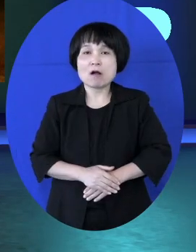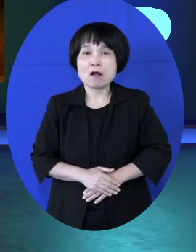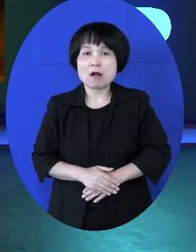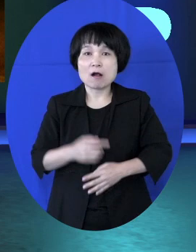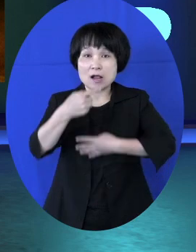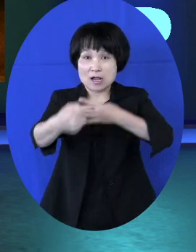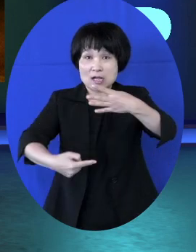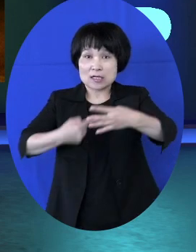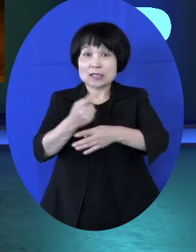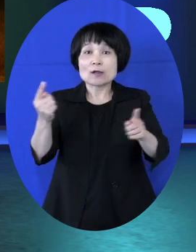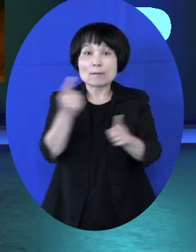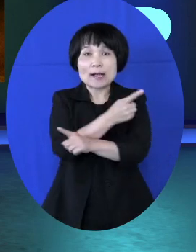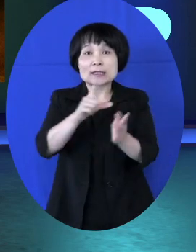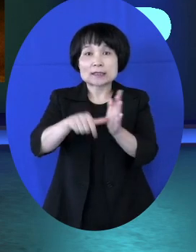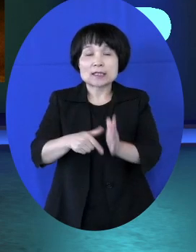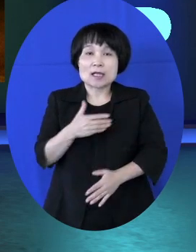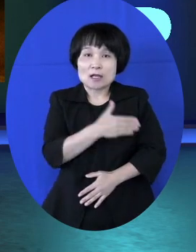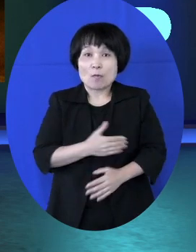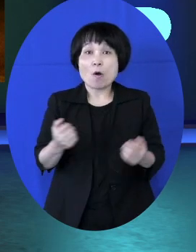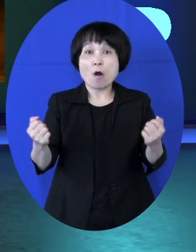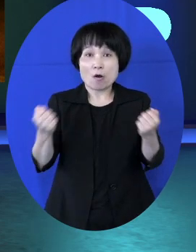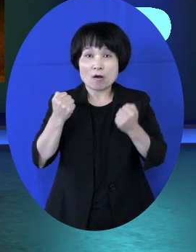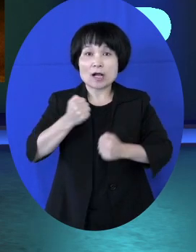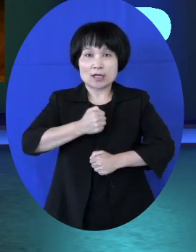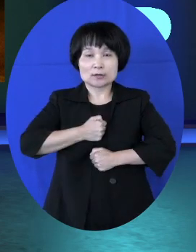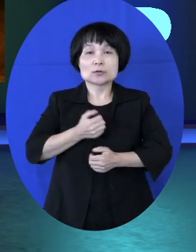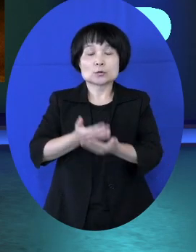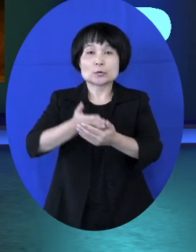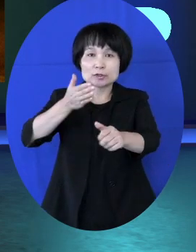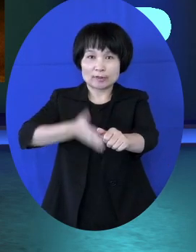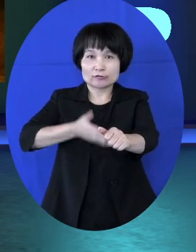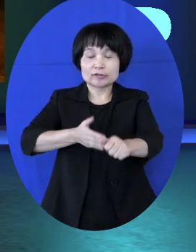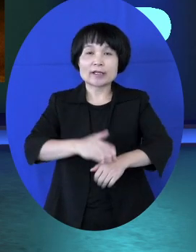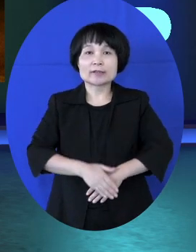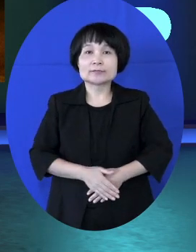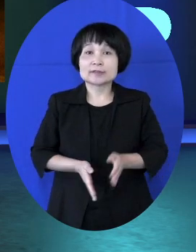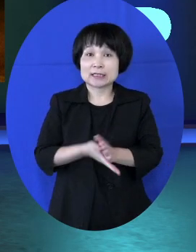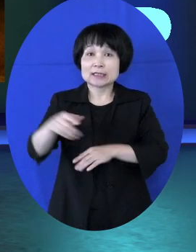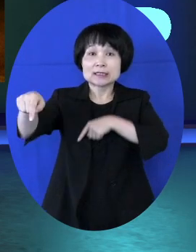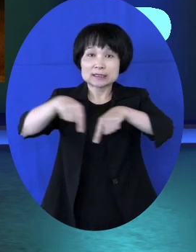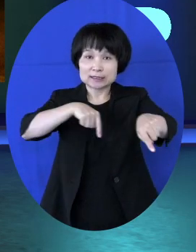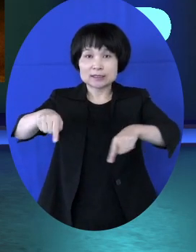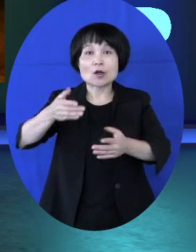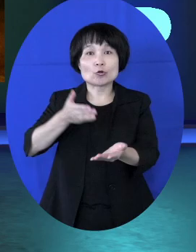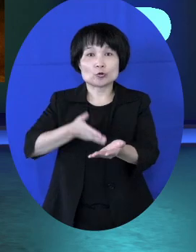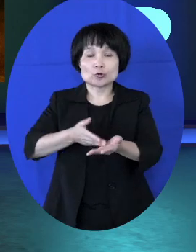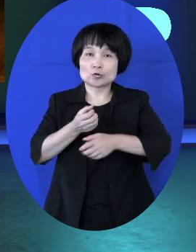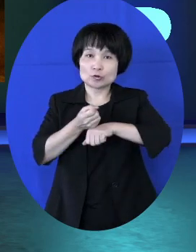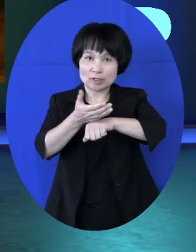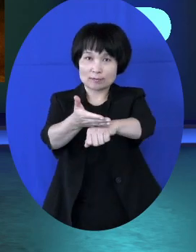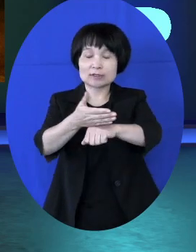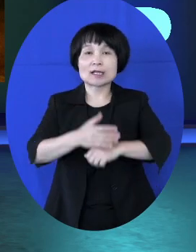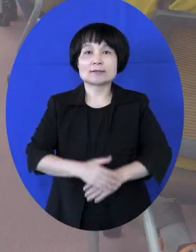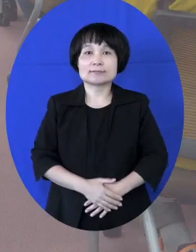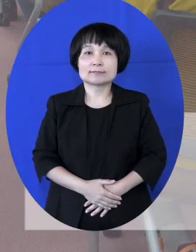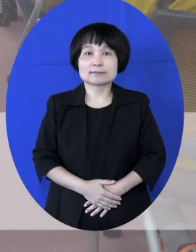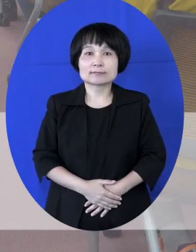환절기 건강관리 유의하시길 바라면서 이번 주 흥미진진 공주 시정 뉴스를 전해드리겠습니다.